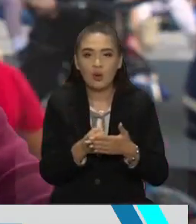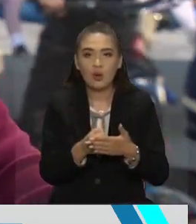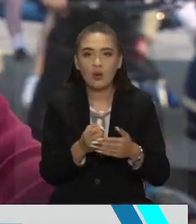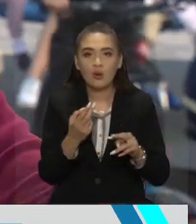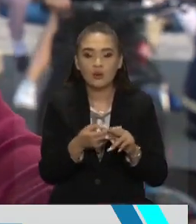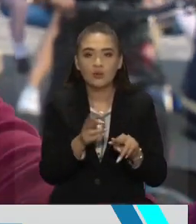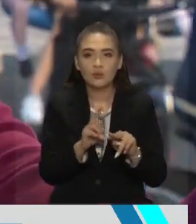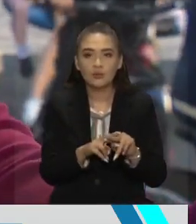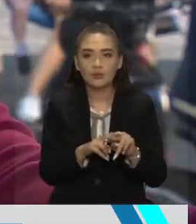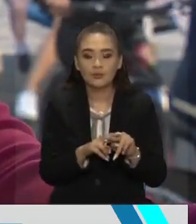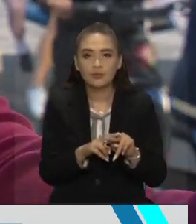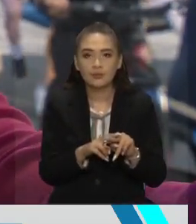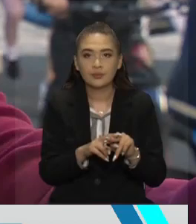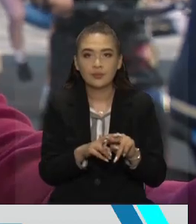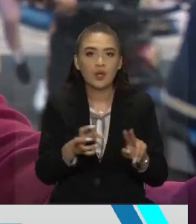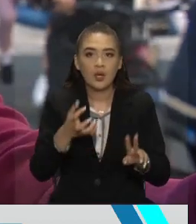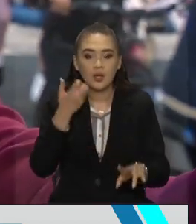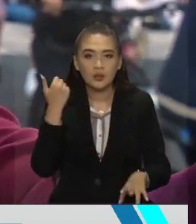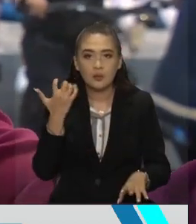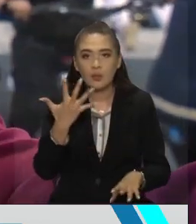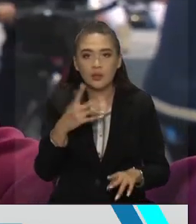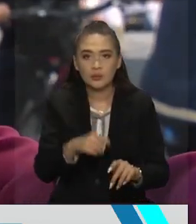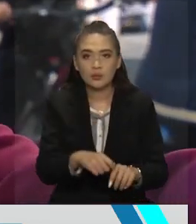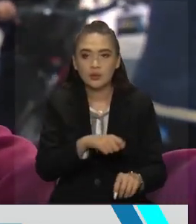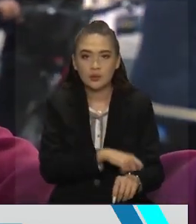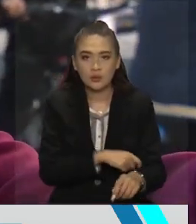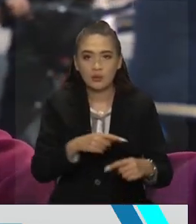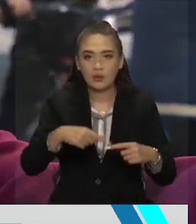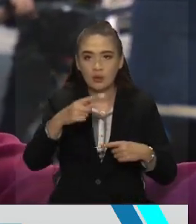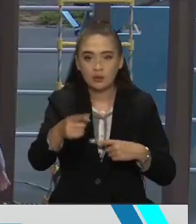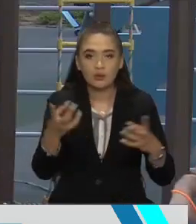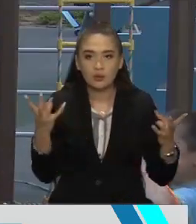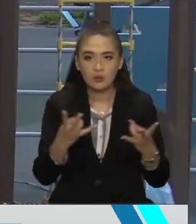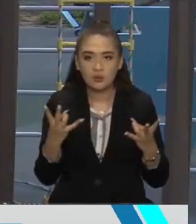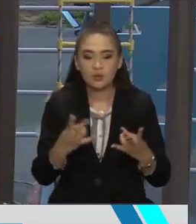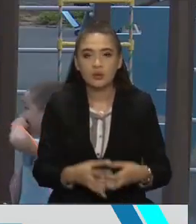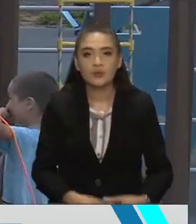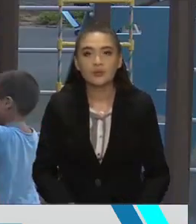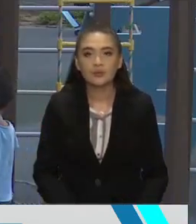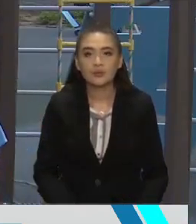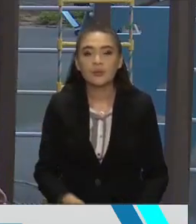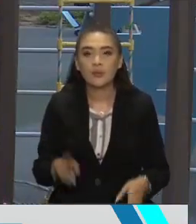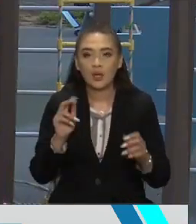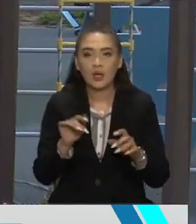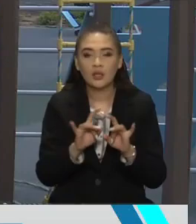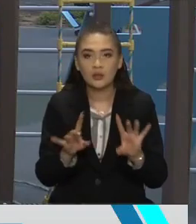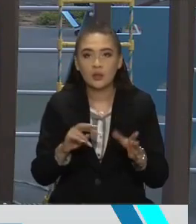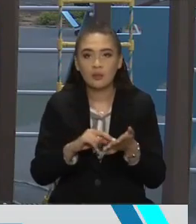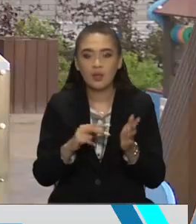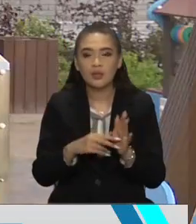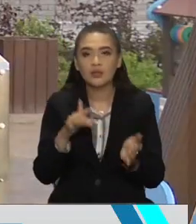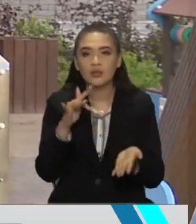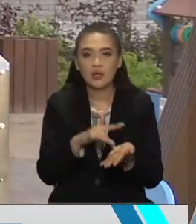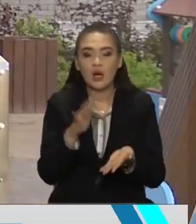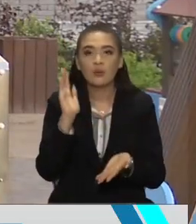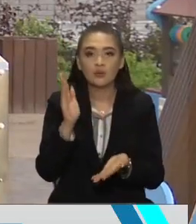автодороги хотя бы 5 метров должно быть. Минимум. Как нам рассказали в генплане, медцентру все же